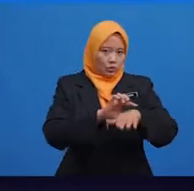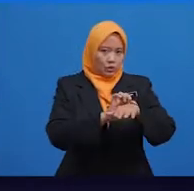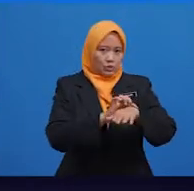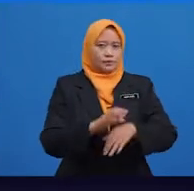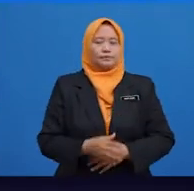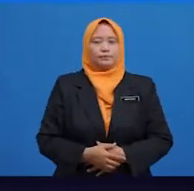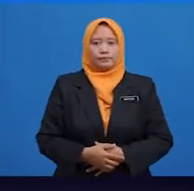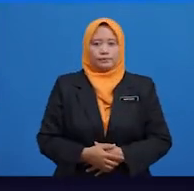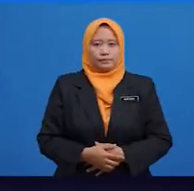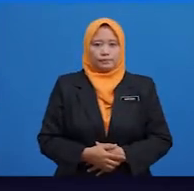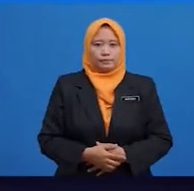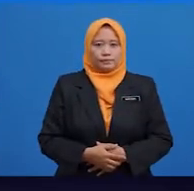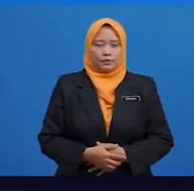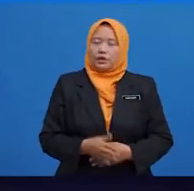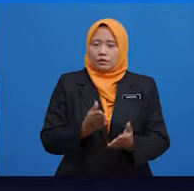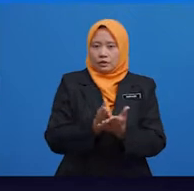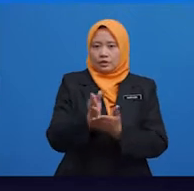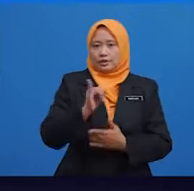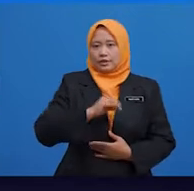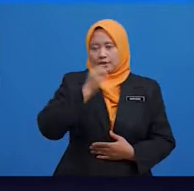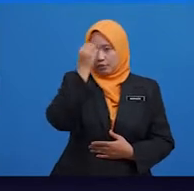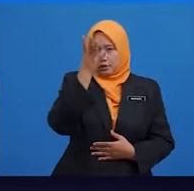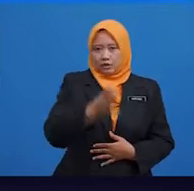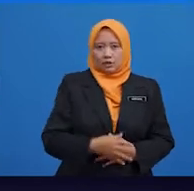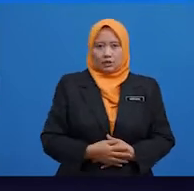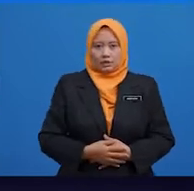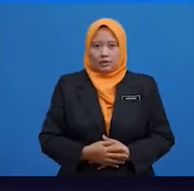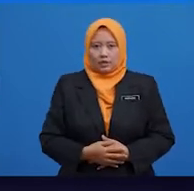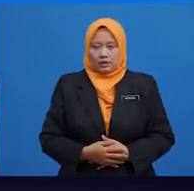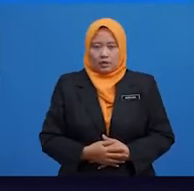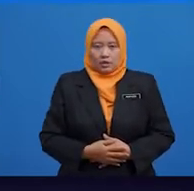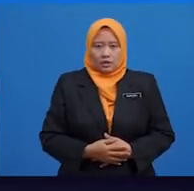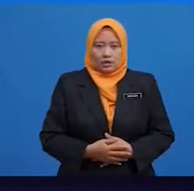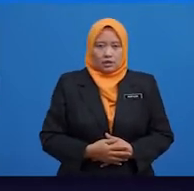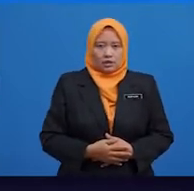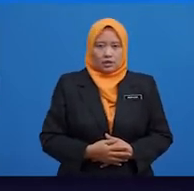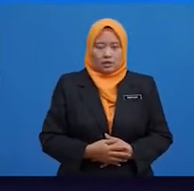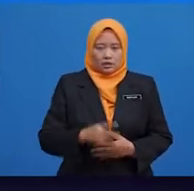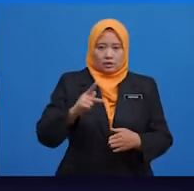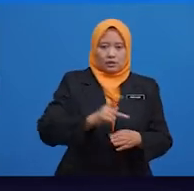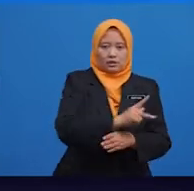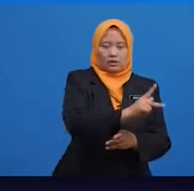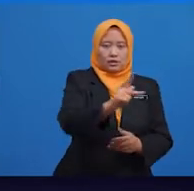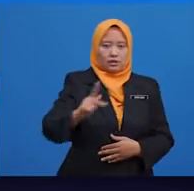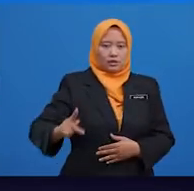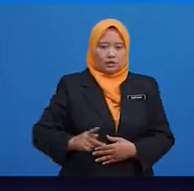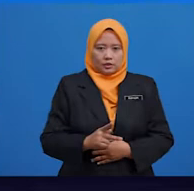Seterusnya, saya akan menerangkan tentang kitaran darah yang ada dalam badan